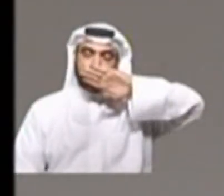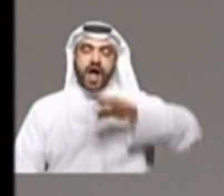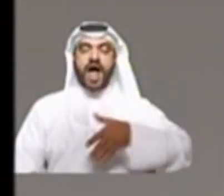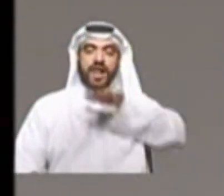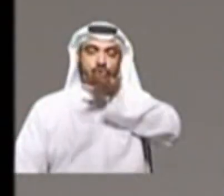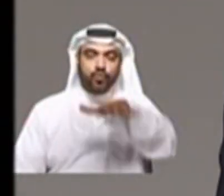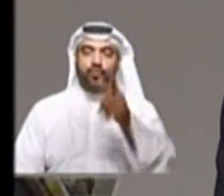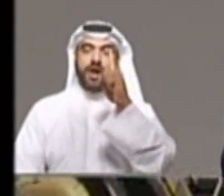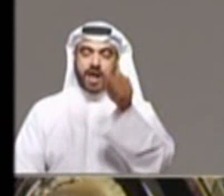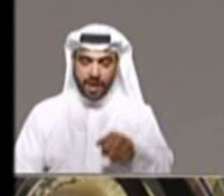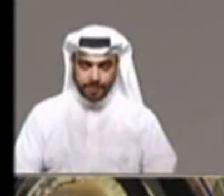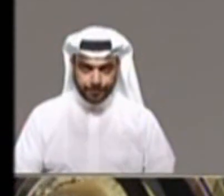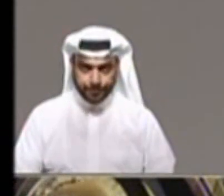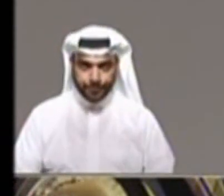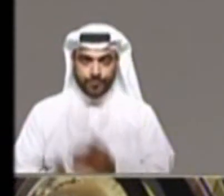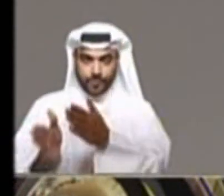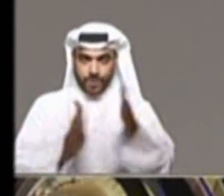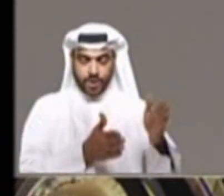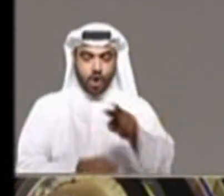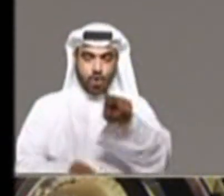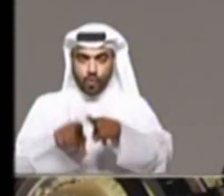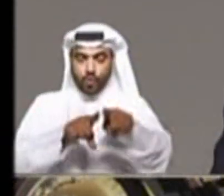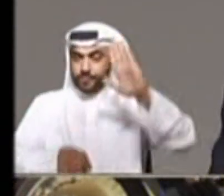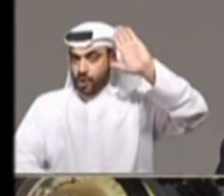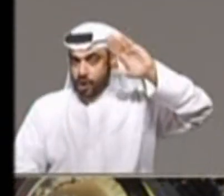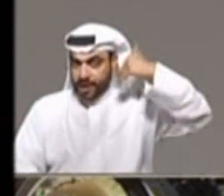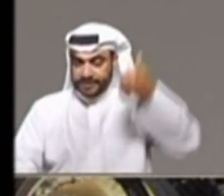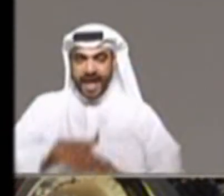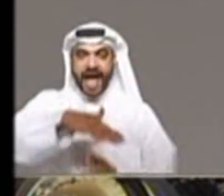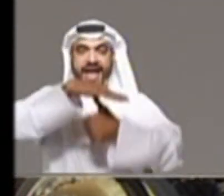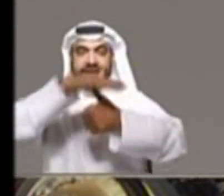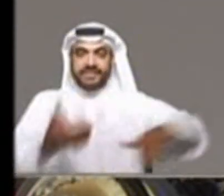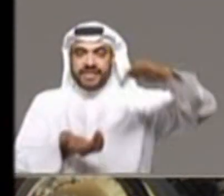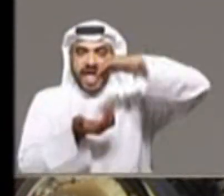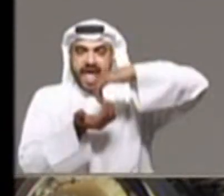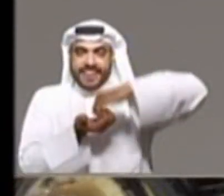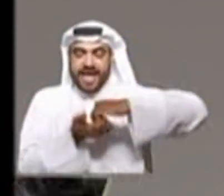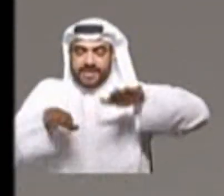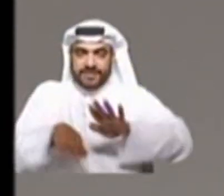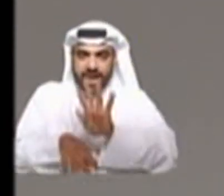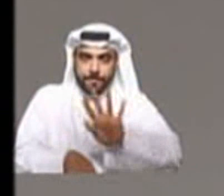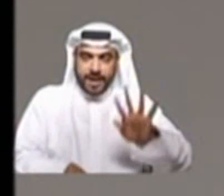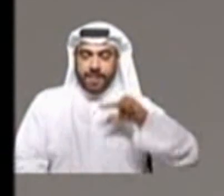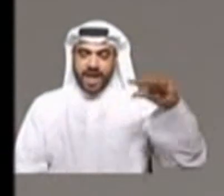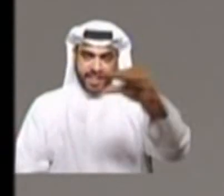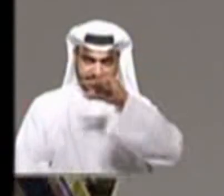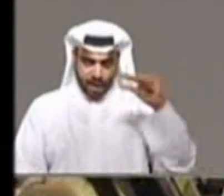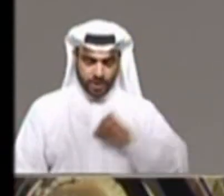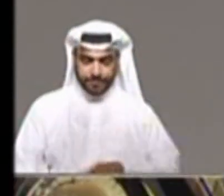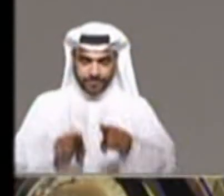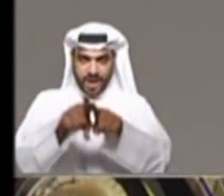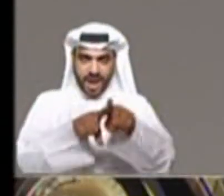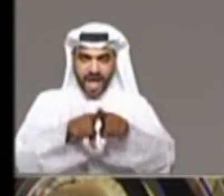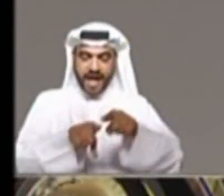الله. معالي الأخت جابرييلا بارون رئيسة الاتحاد البرلماني الدولي، معالي الأخ